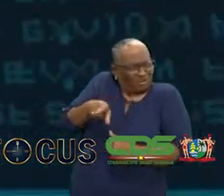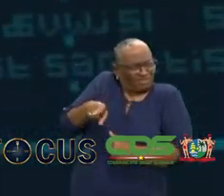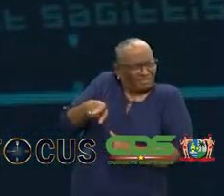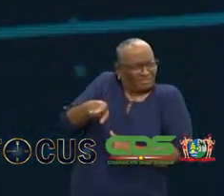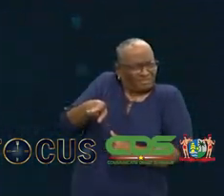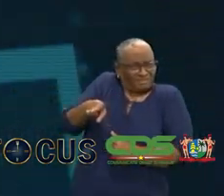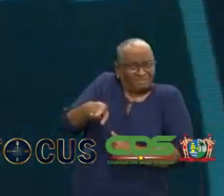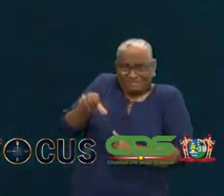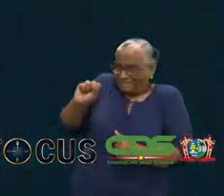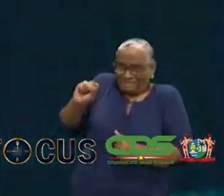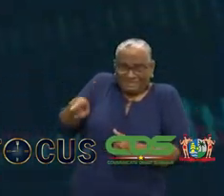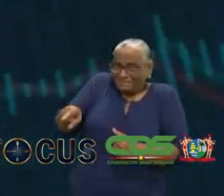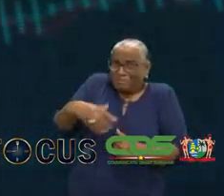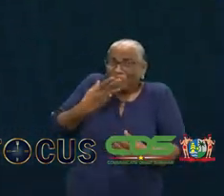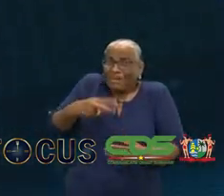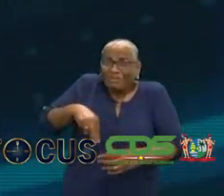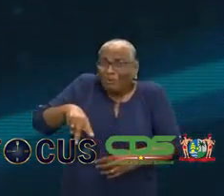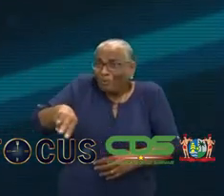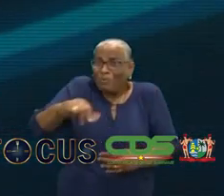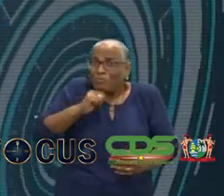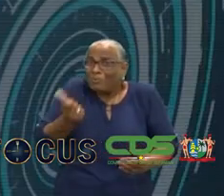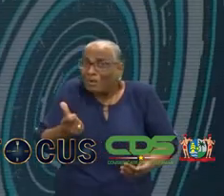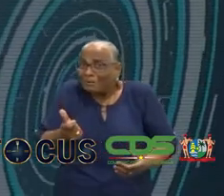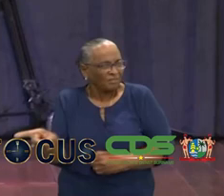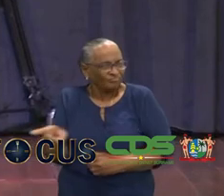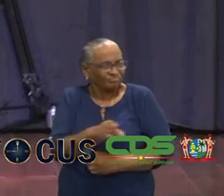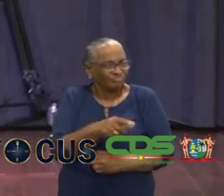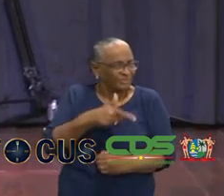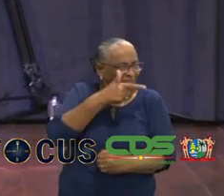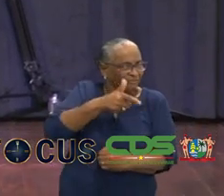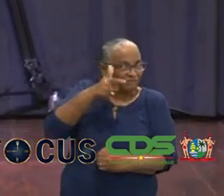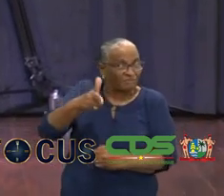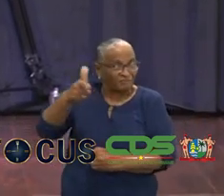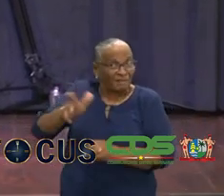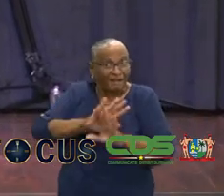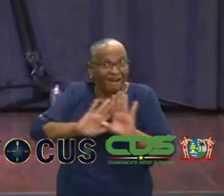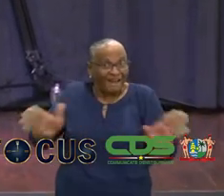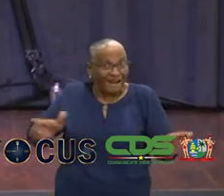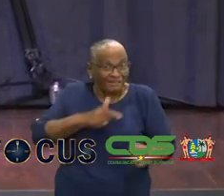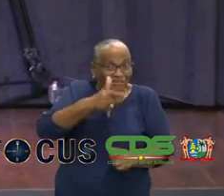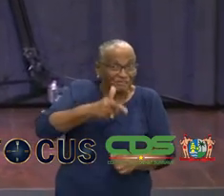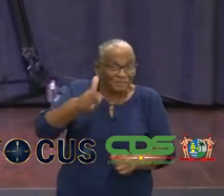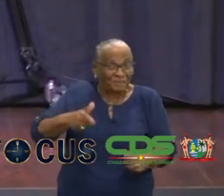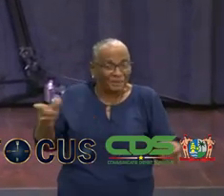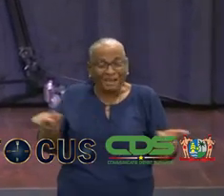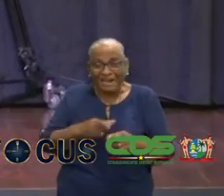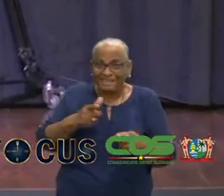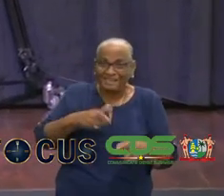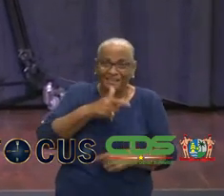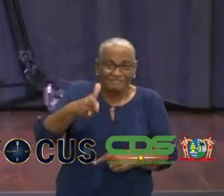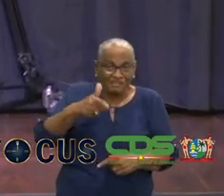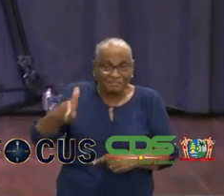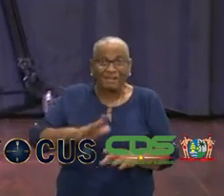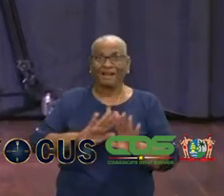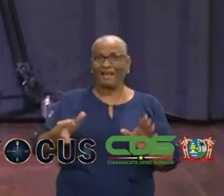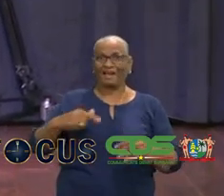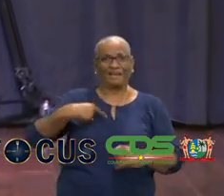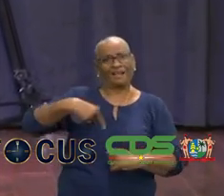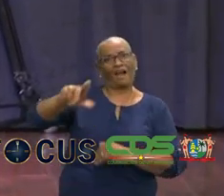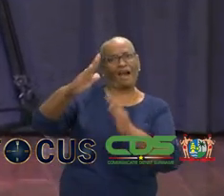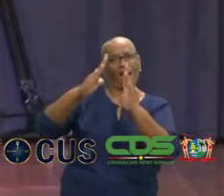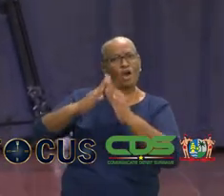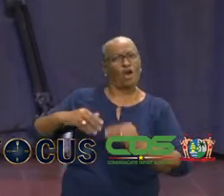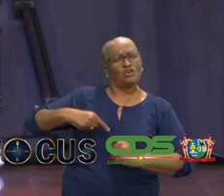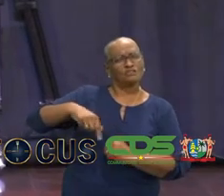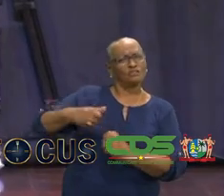is geanalyseerd en goed is bevonden als er zijn een melding, gaan naar de desbetreffende stakeholders. Het kan zijn justitie, het kan zijn